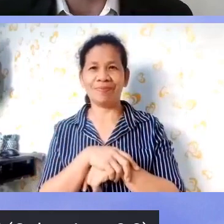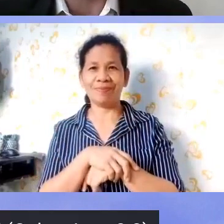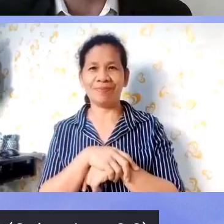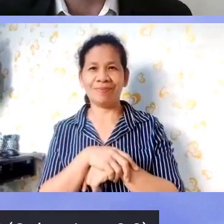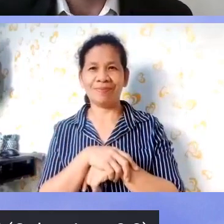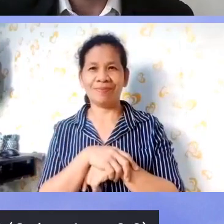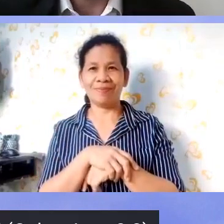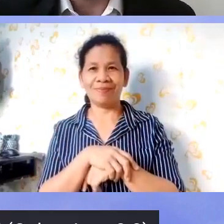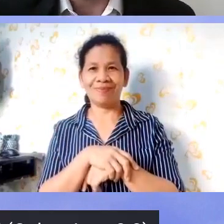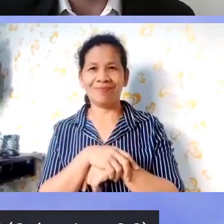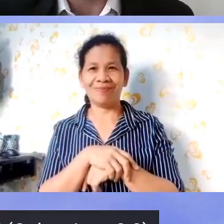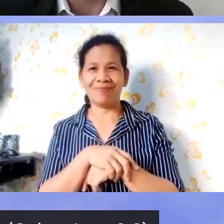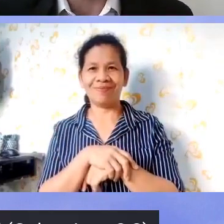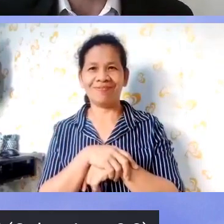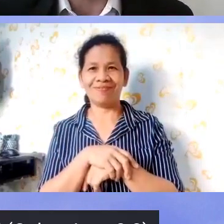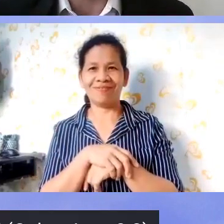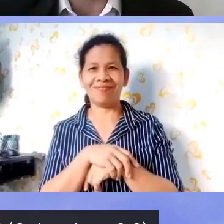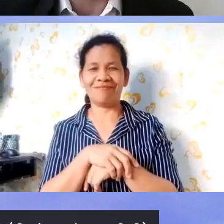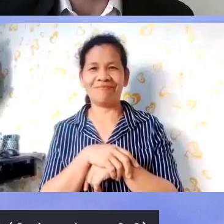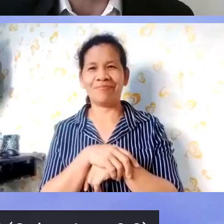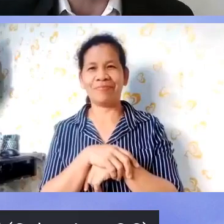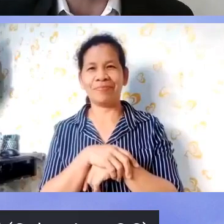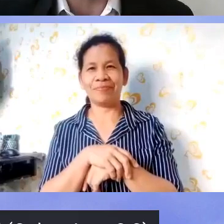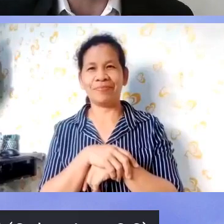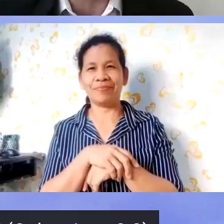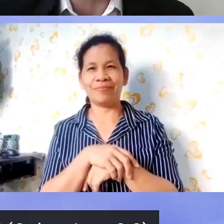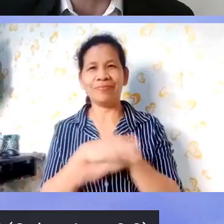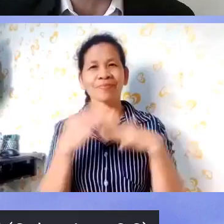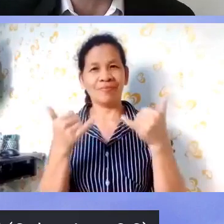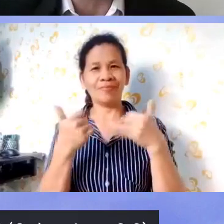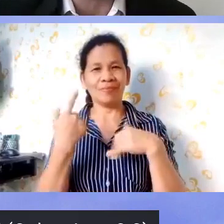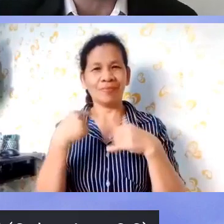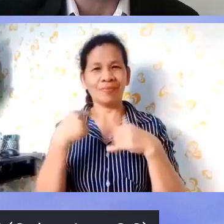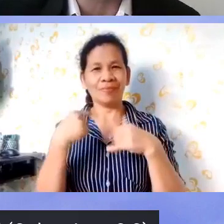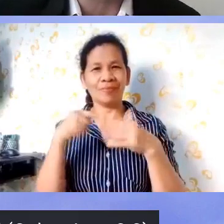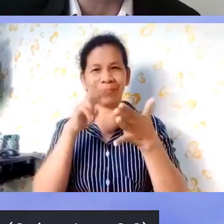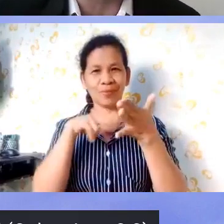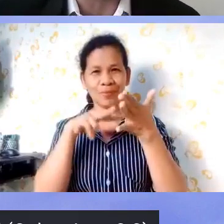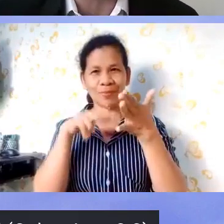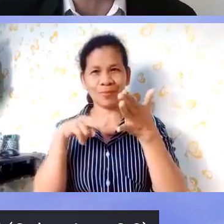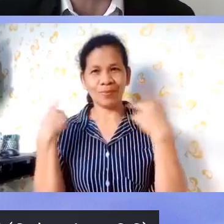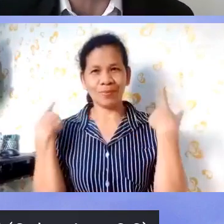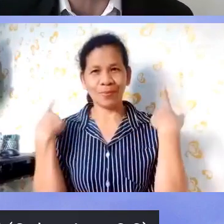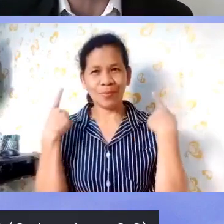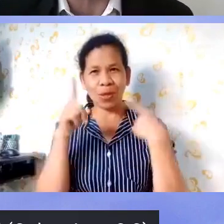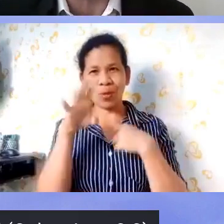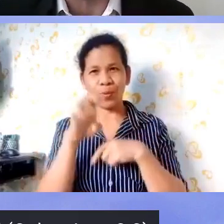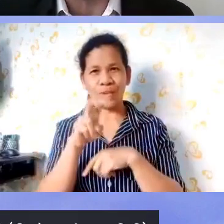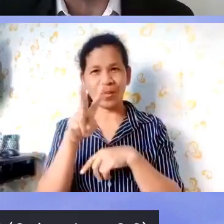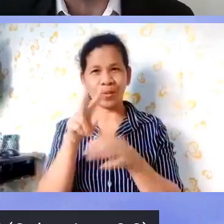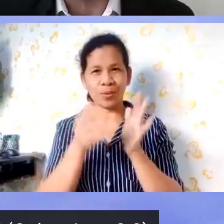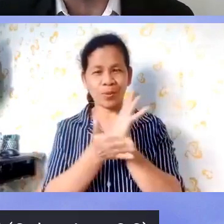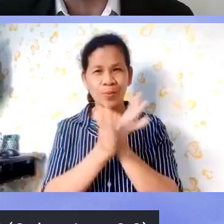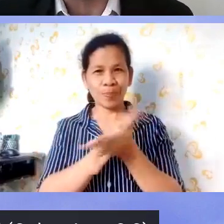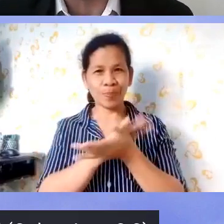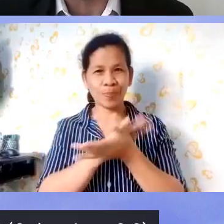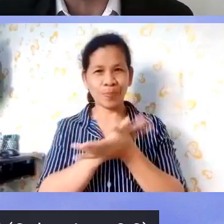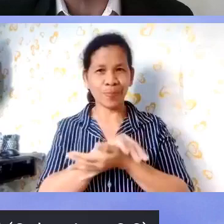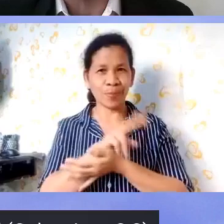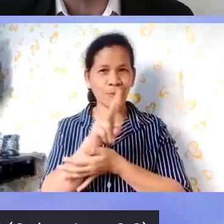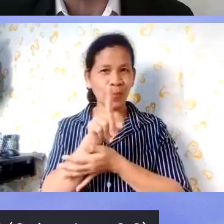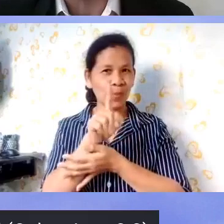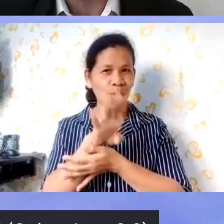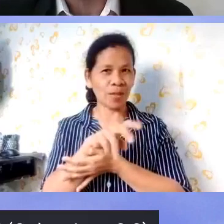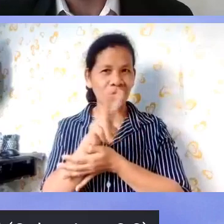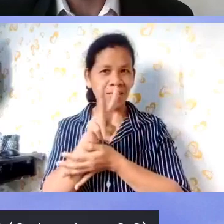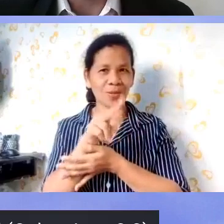sinasabi po rito. At tayo po'y dadako. Tayo ay mga 102 kanina, nag-register po na nanonood sa atin.